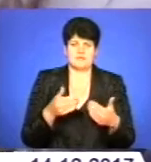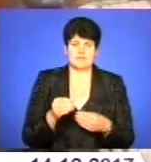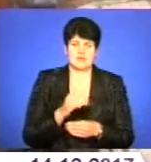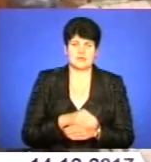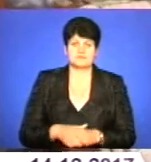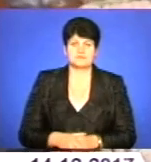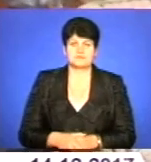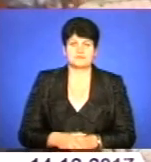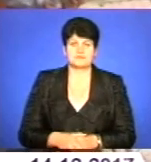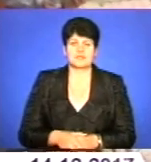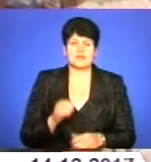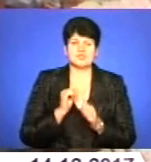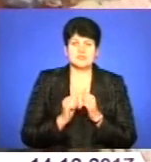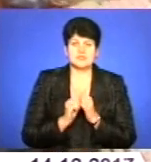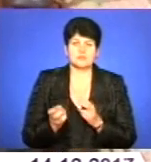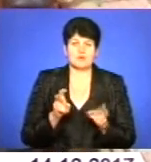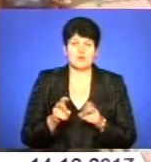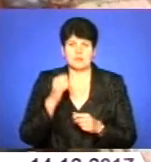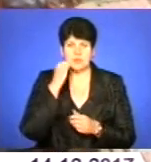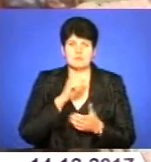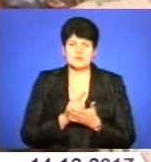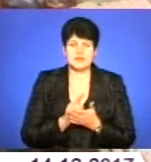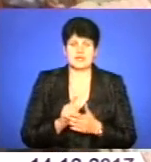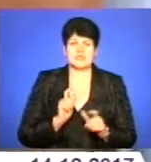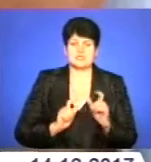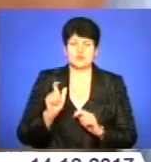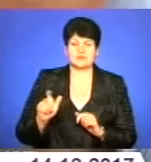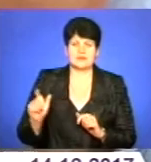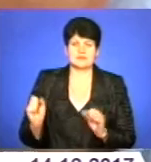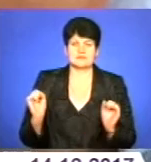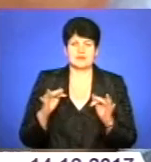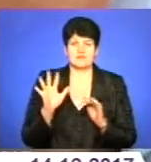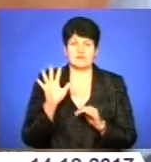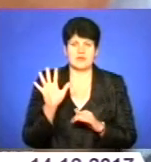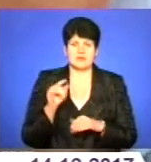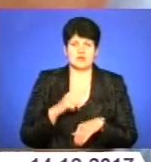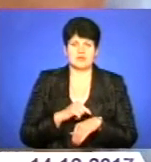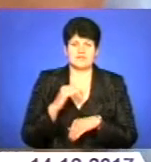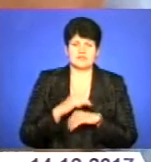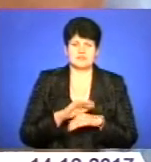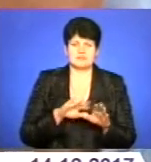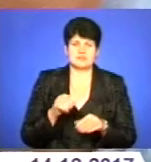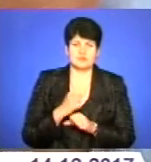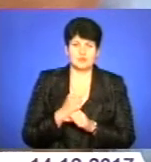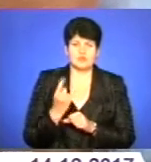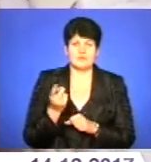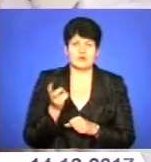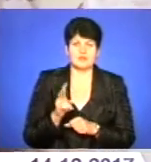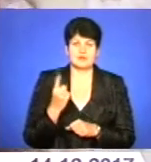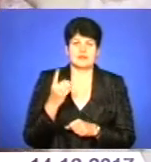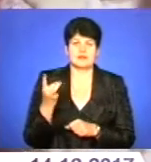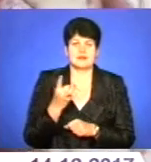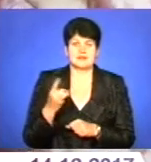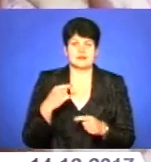вареники. Найчастіше приходять пенсіонери і студенти, збираються приблизно о 5-й годині вечора після роботи. Одні приходять лише на один раз,